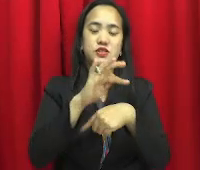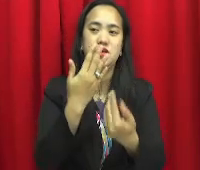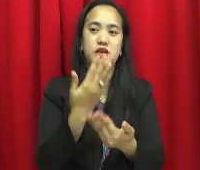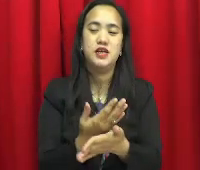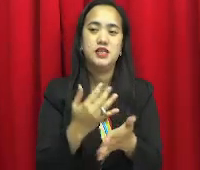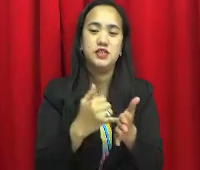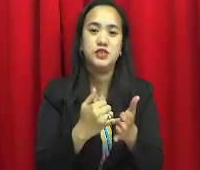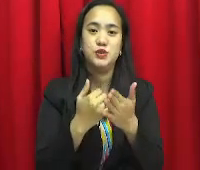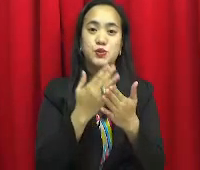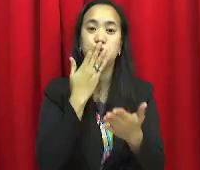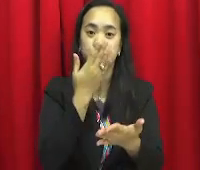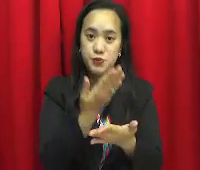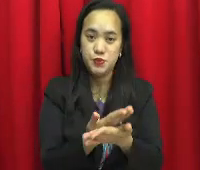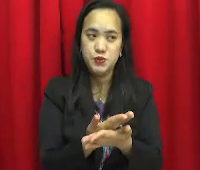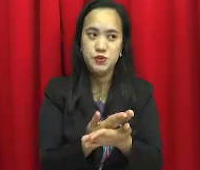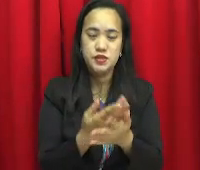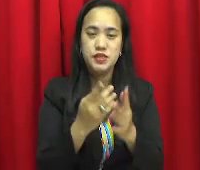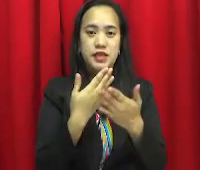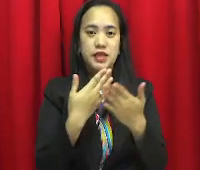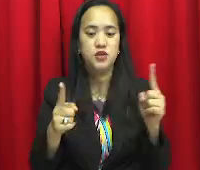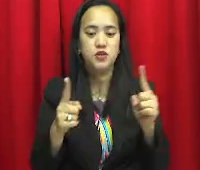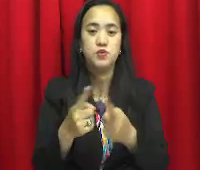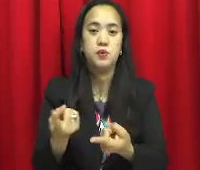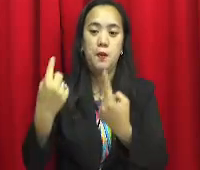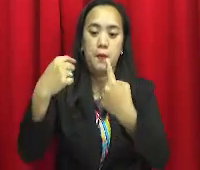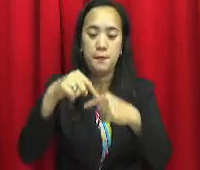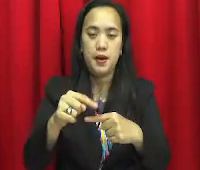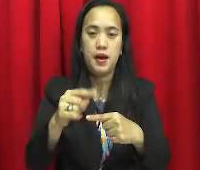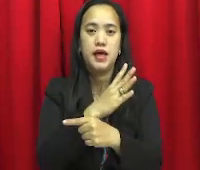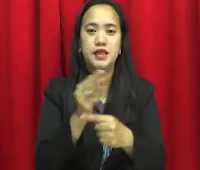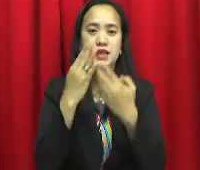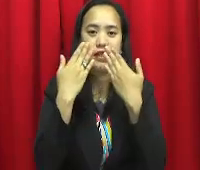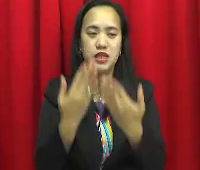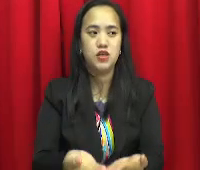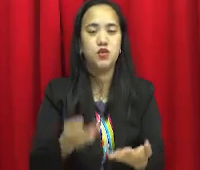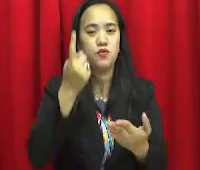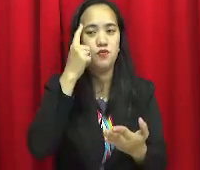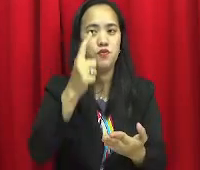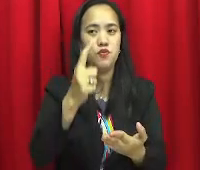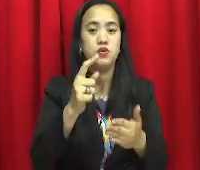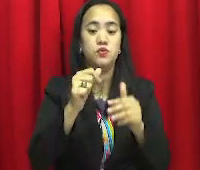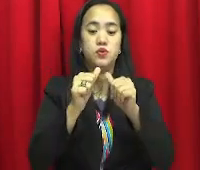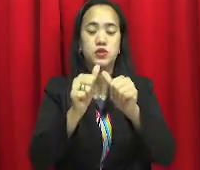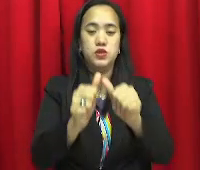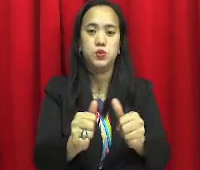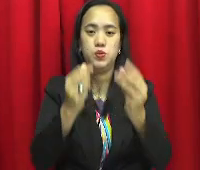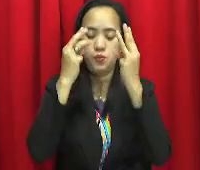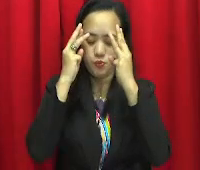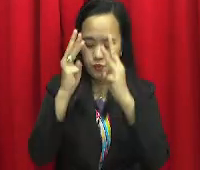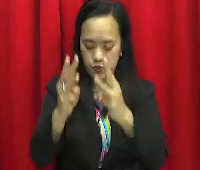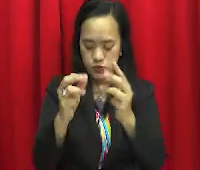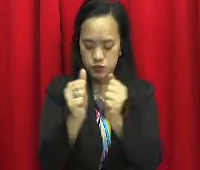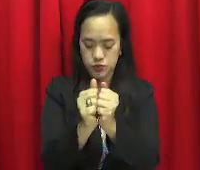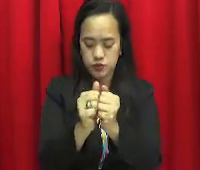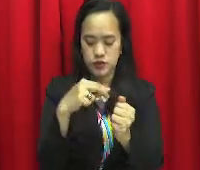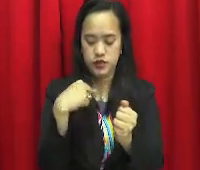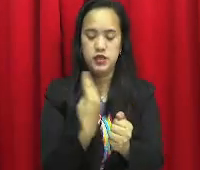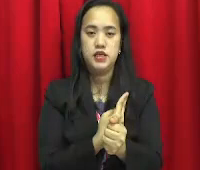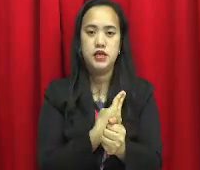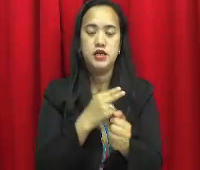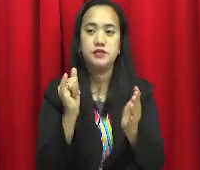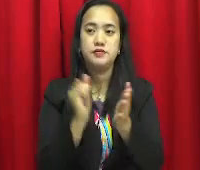so nice to be back at TBL. Maraming salamat po sa inyong lahat na patuloy na nanonood sa ating